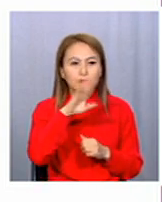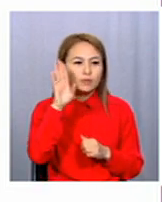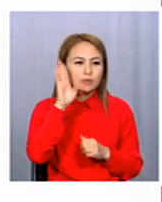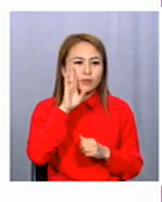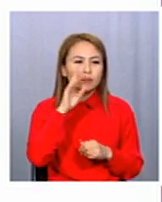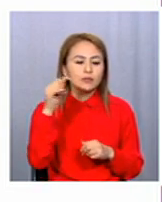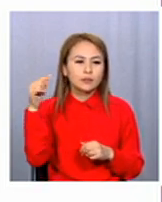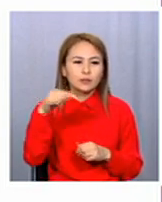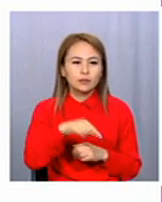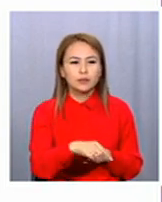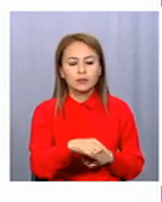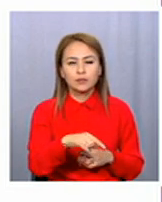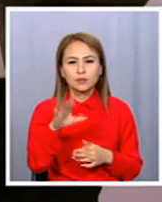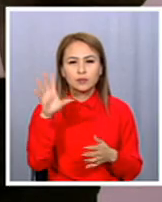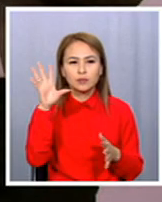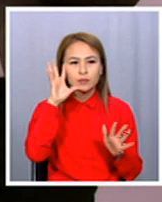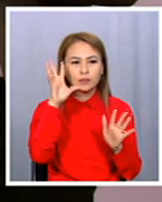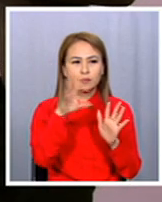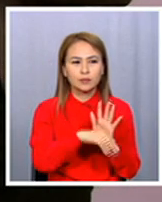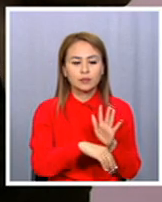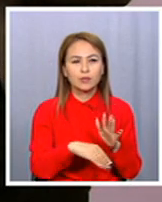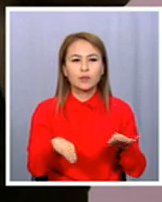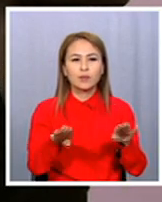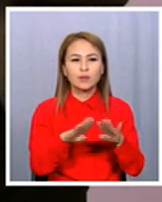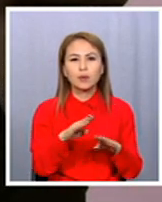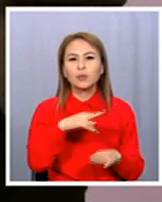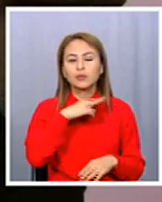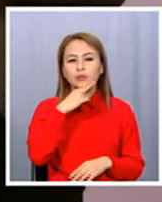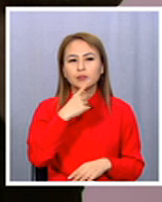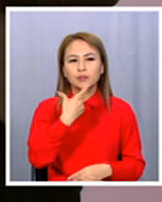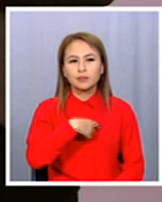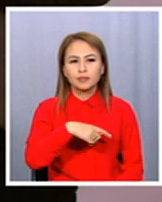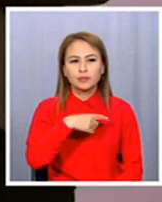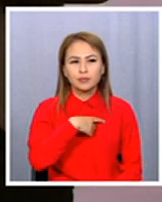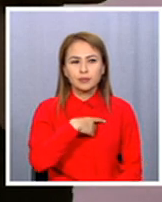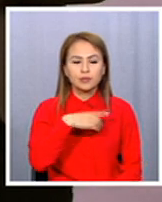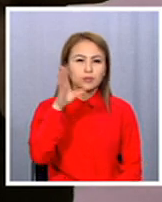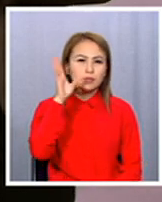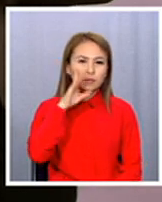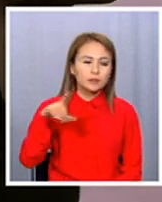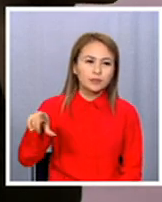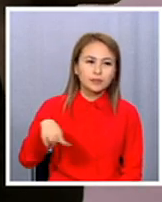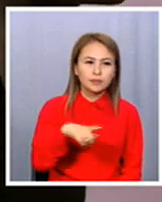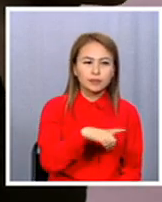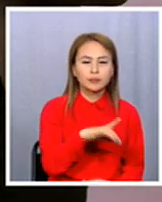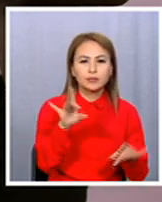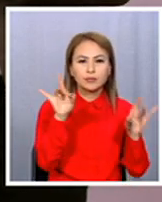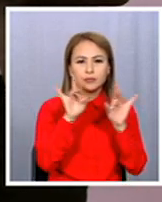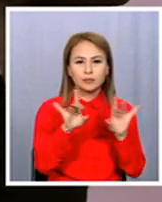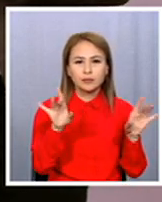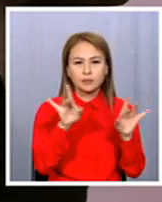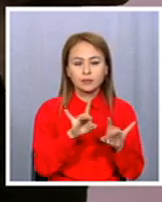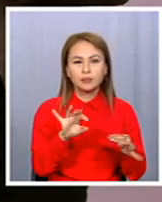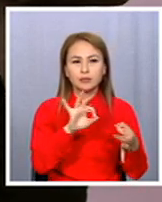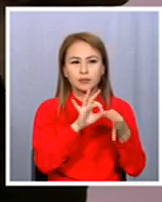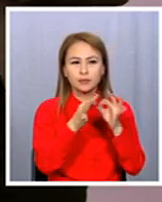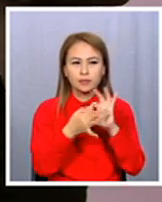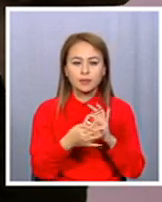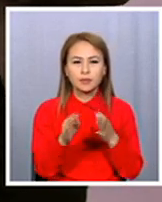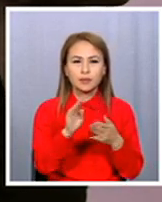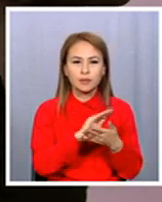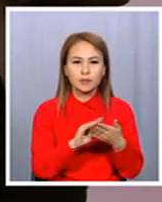келіп көлге қонады. Өздерің байқасаңдар балалар, көл жағасында өлеңімен көлде әңгімесі мазмұн